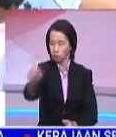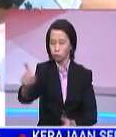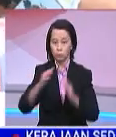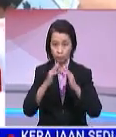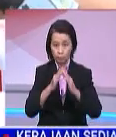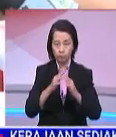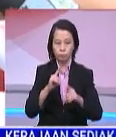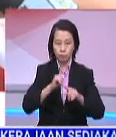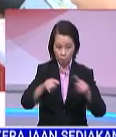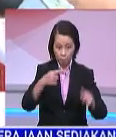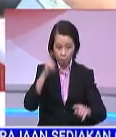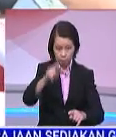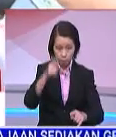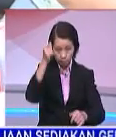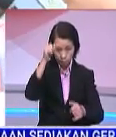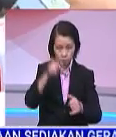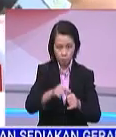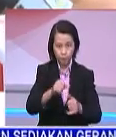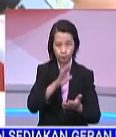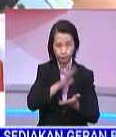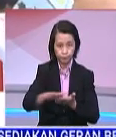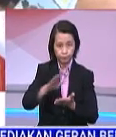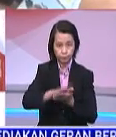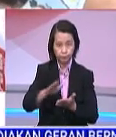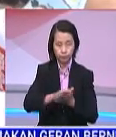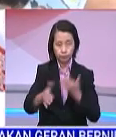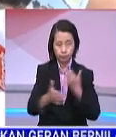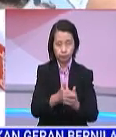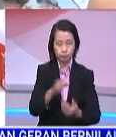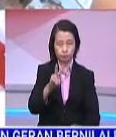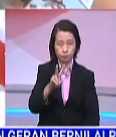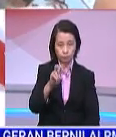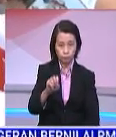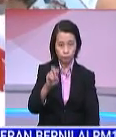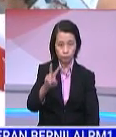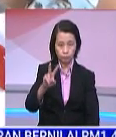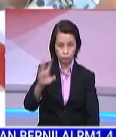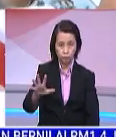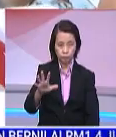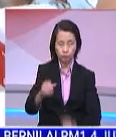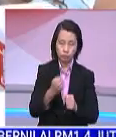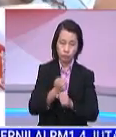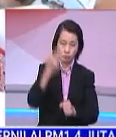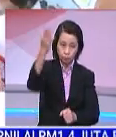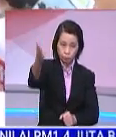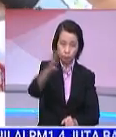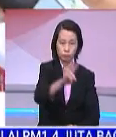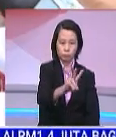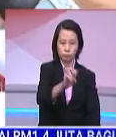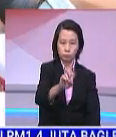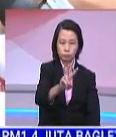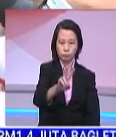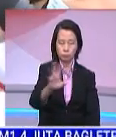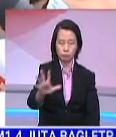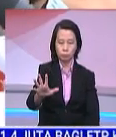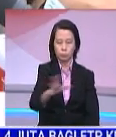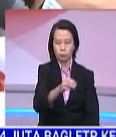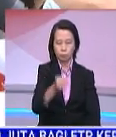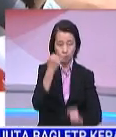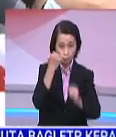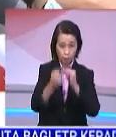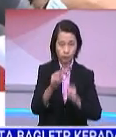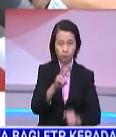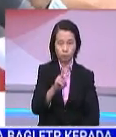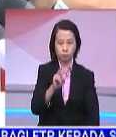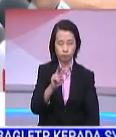kitab-kitab Kuning Air bau besi ini sampai 2023 so kita the next Joe 2022 dan akhirnya 2083